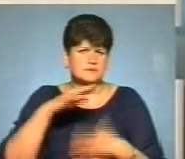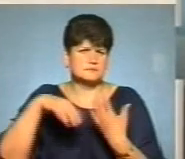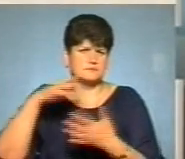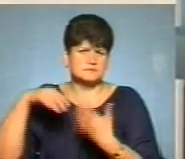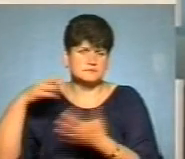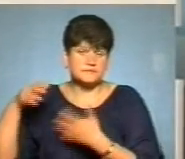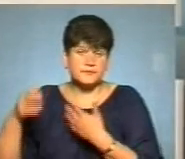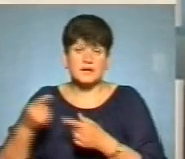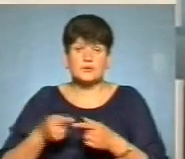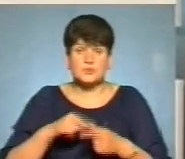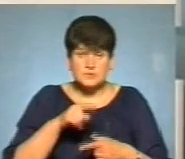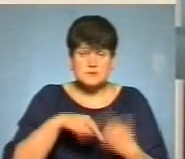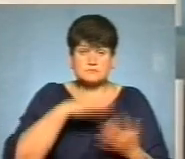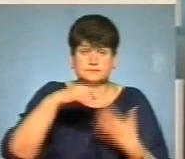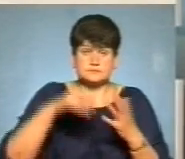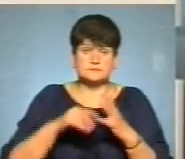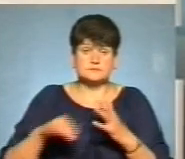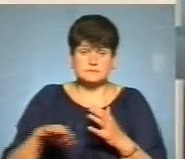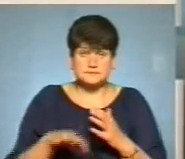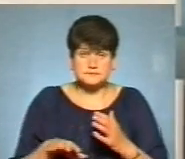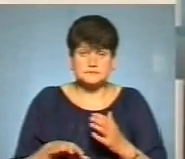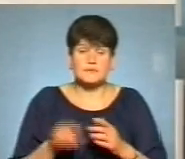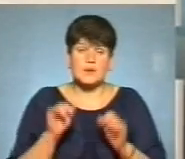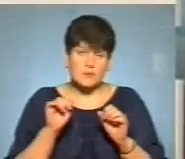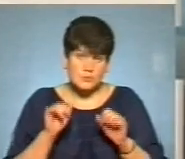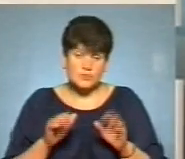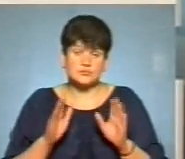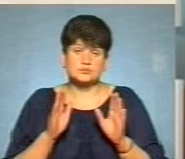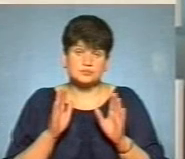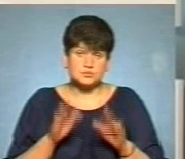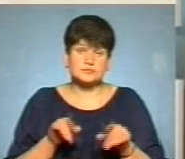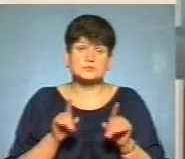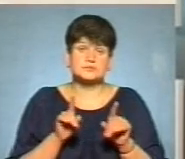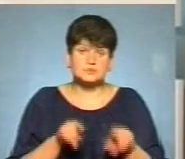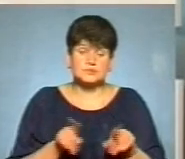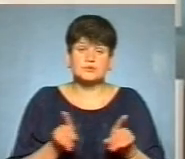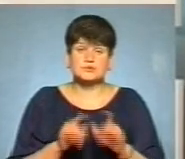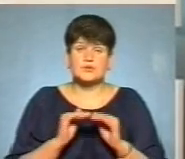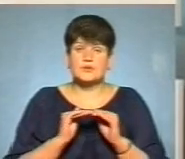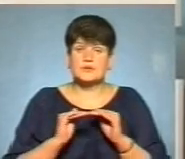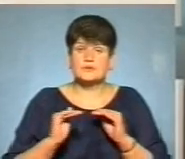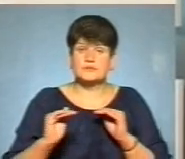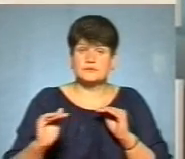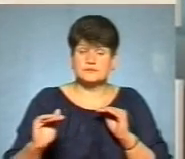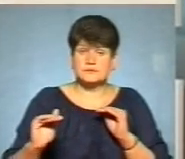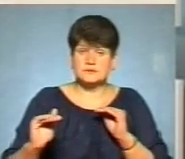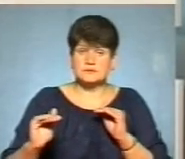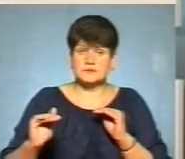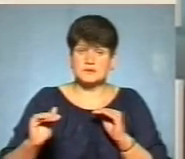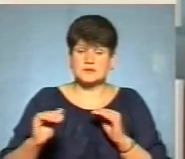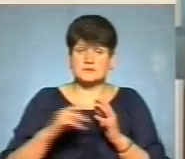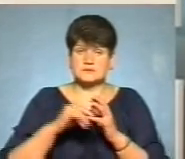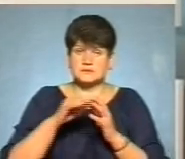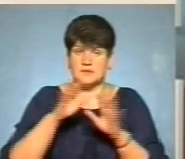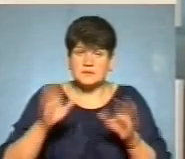це розвіювання ґрунту, вивіювання ґрунту, воно може призводити до того, що верхні шари ґрунту можуть бути підняті ось